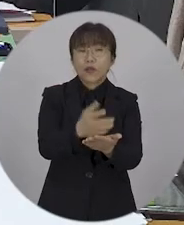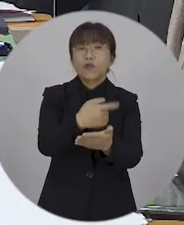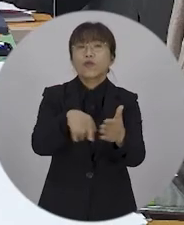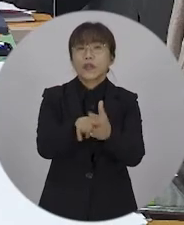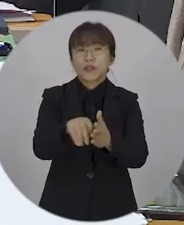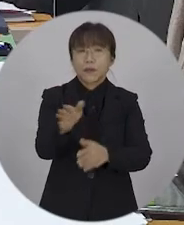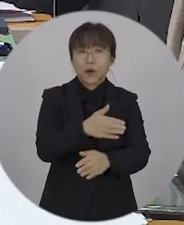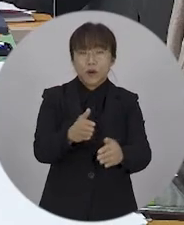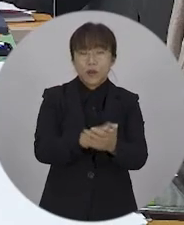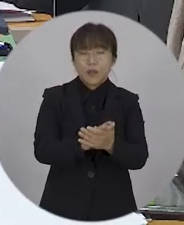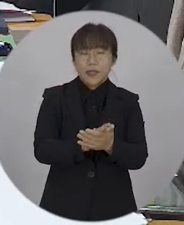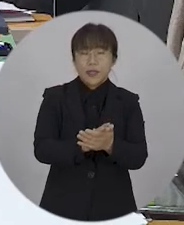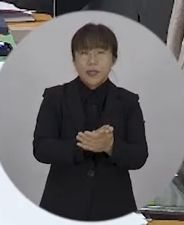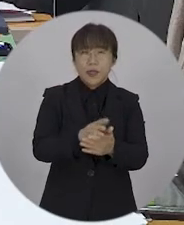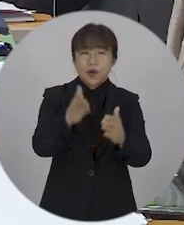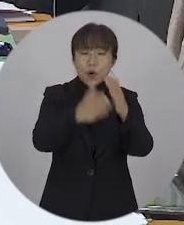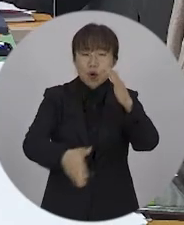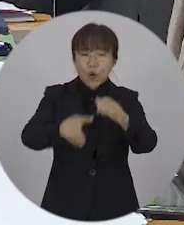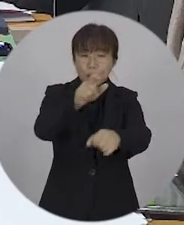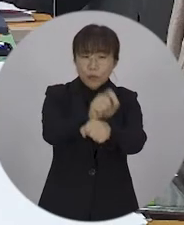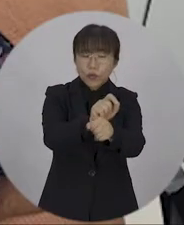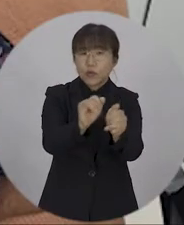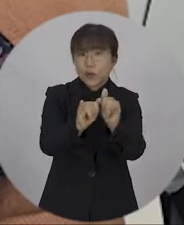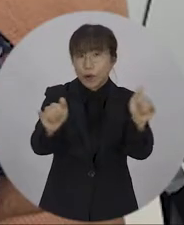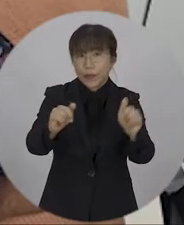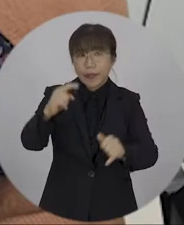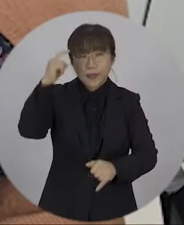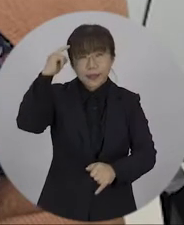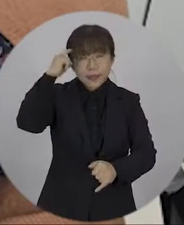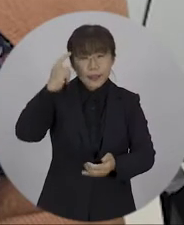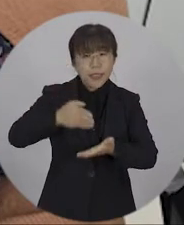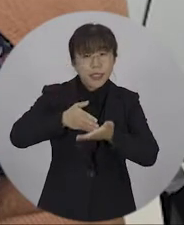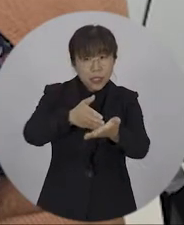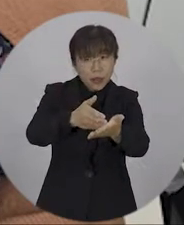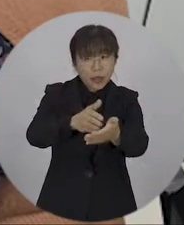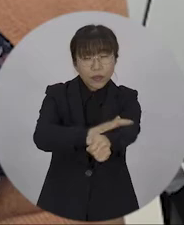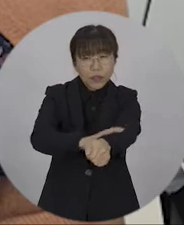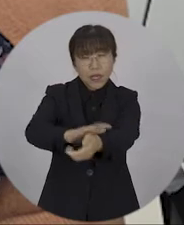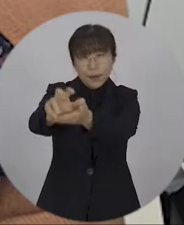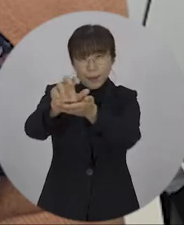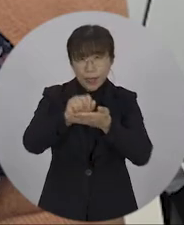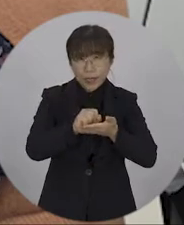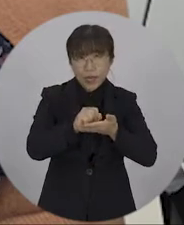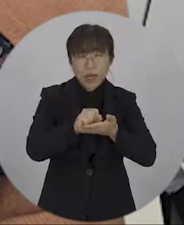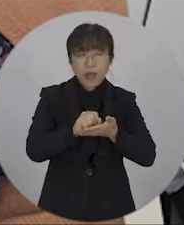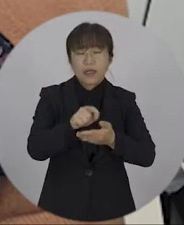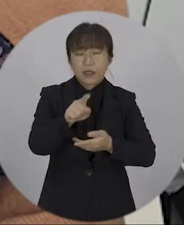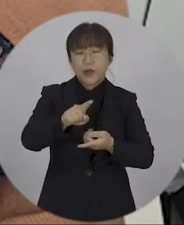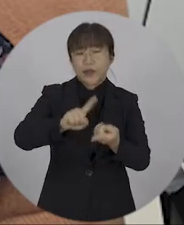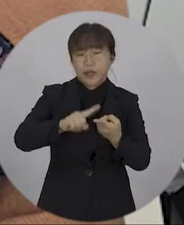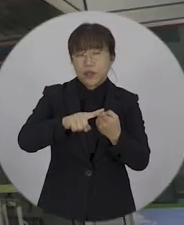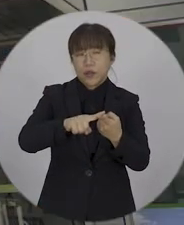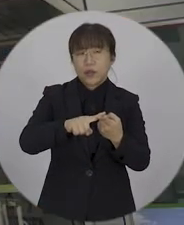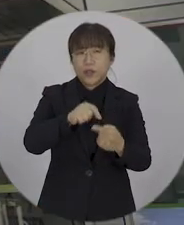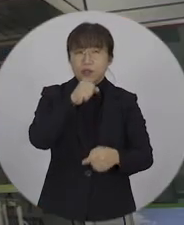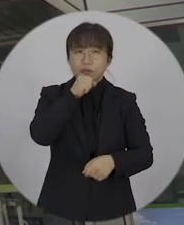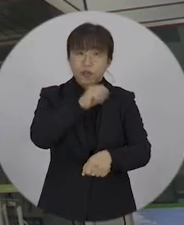사회복지 공무원들의 현장 목소리가 제도의 반영될 수 있도록 노력한 점도 좋은 평가를 받았습니다